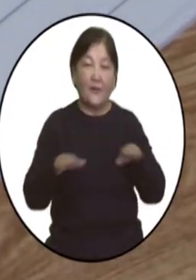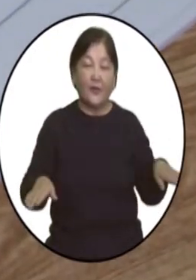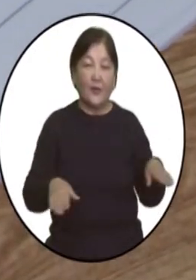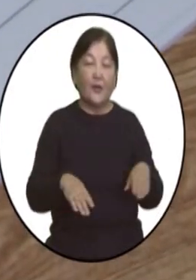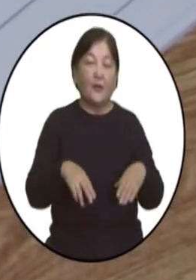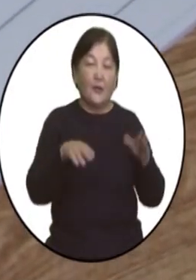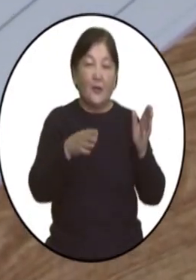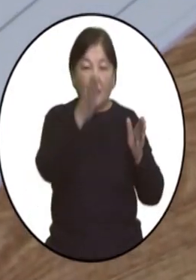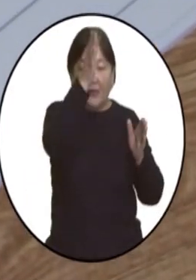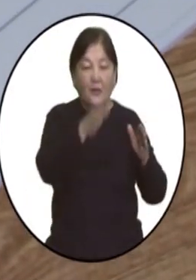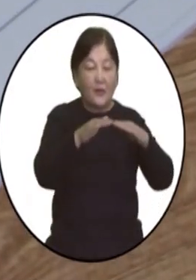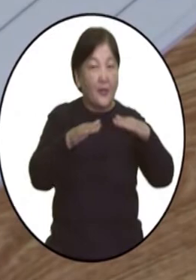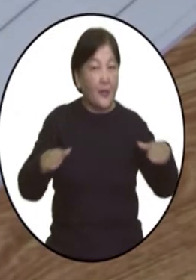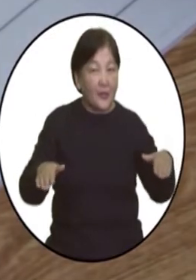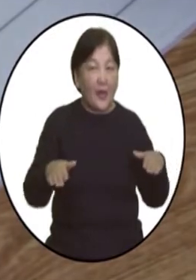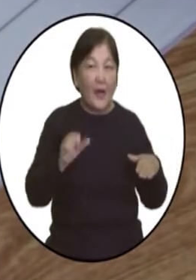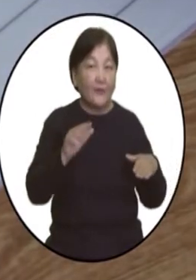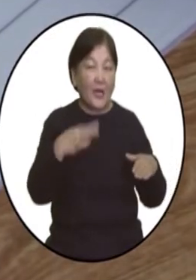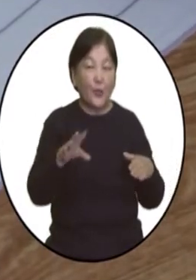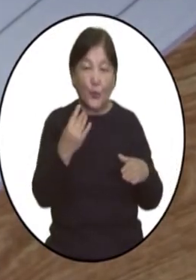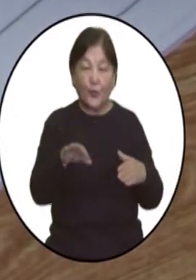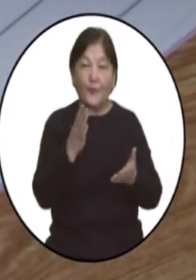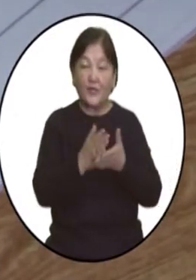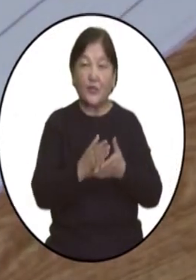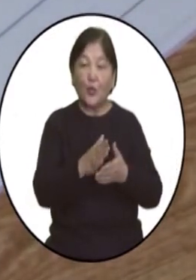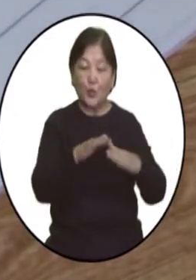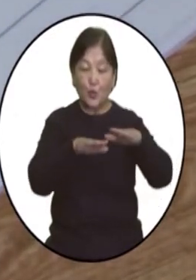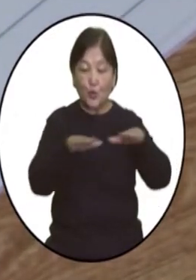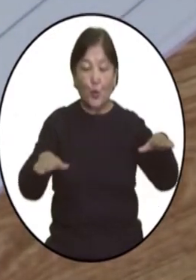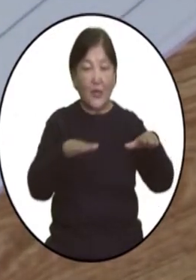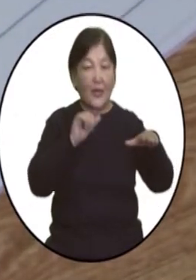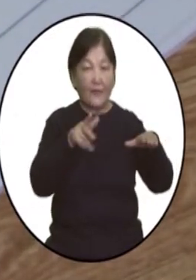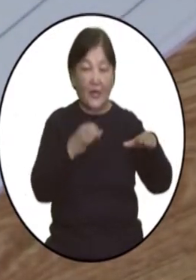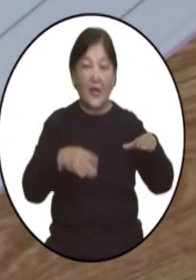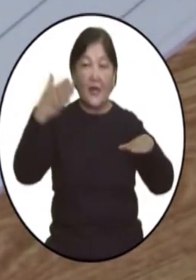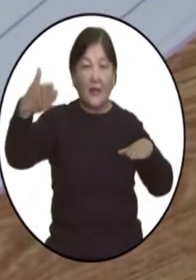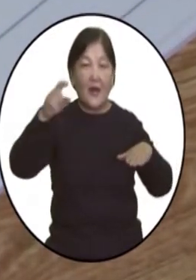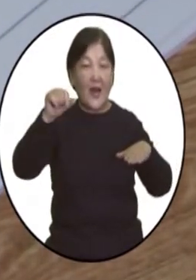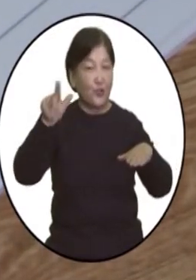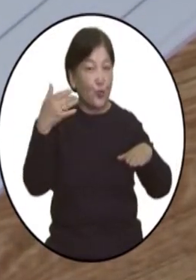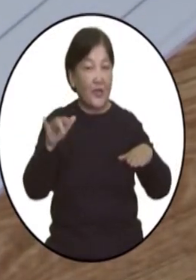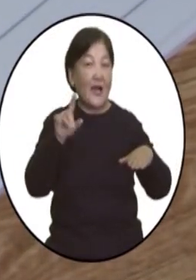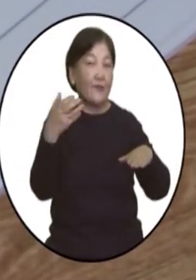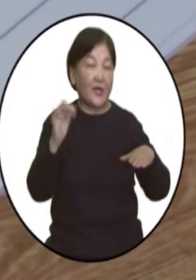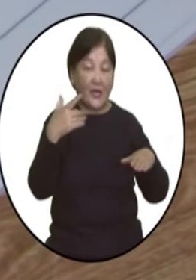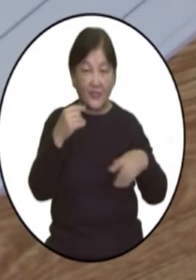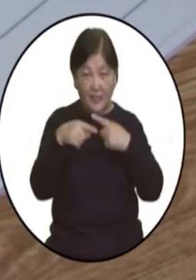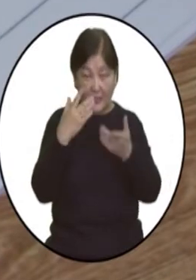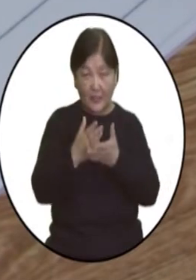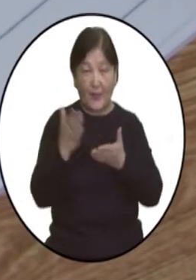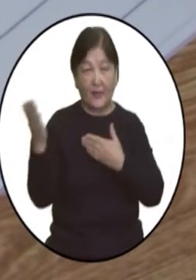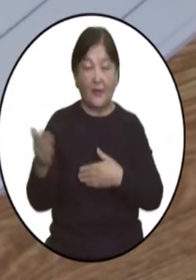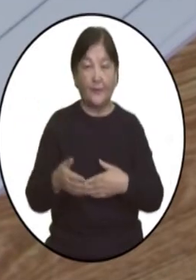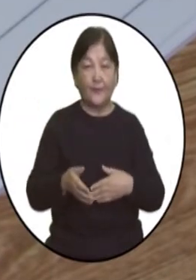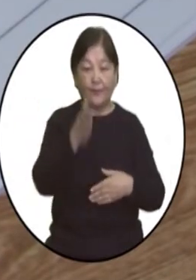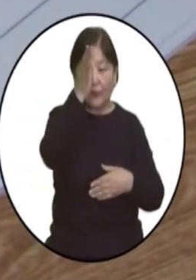P2, P3. Эдгээр нь харгалзан суурийн хавтгай, нүүрний хавтгай, хажуугийн хавтгай гэж нэрлэгддэг. Тэгвэл эдгээр